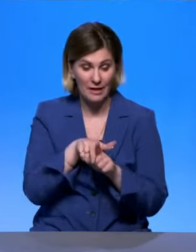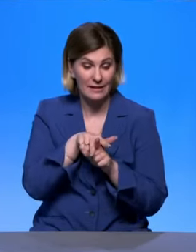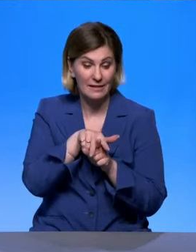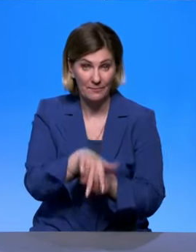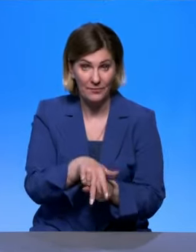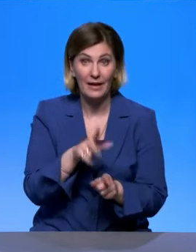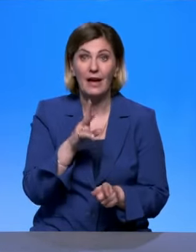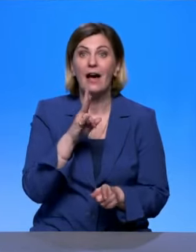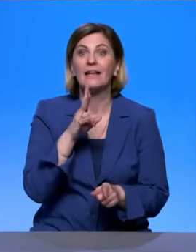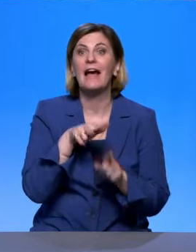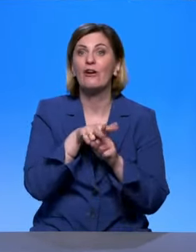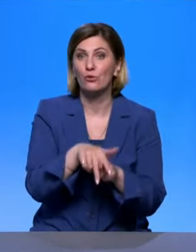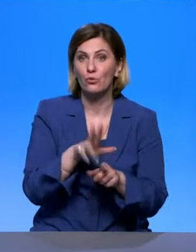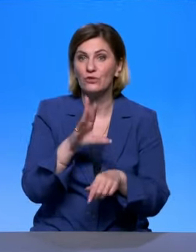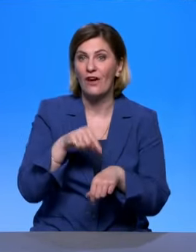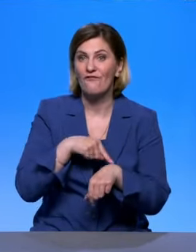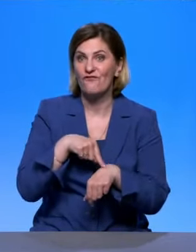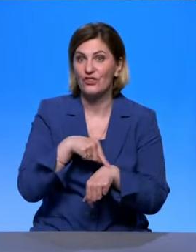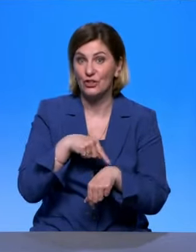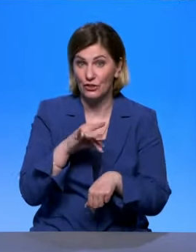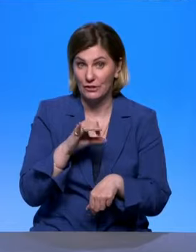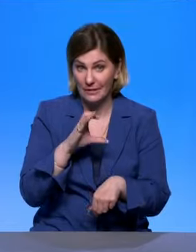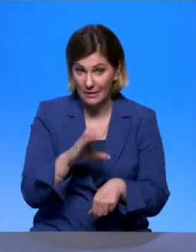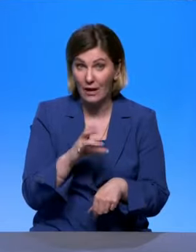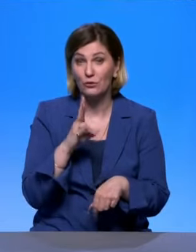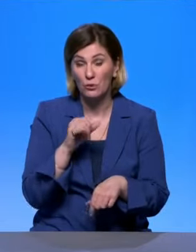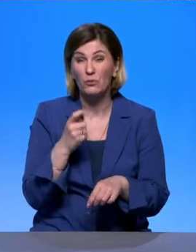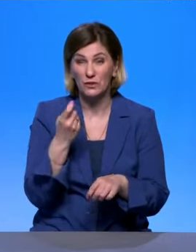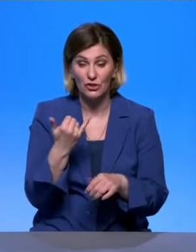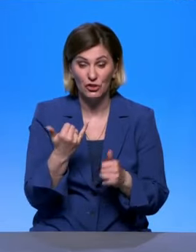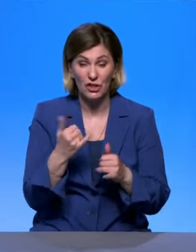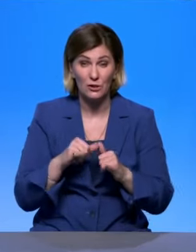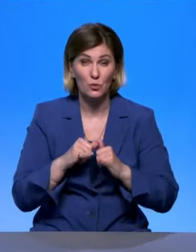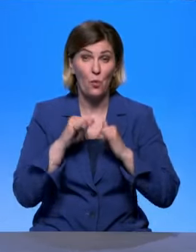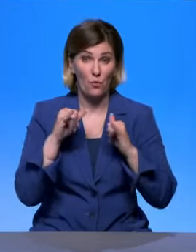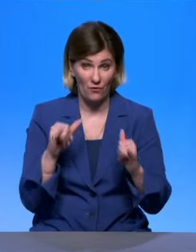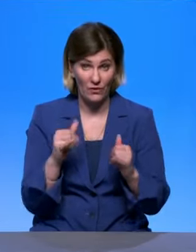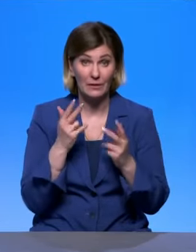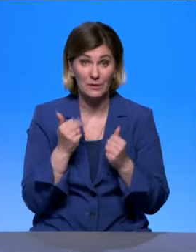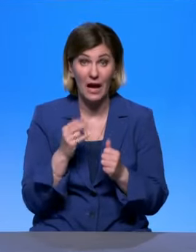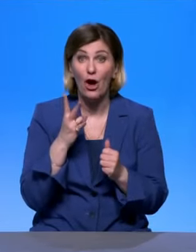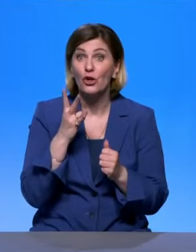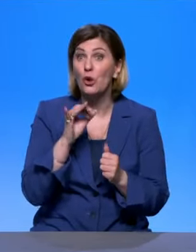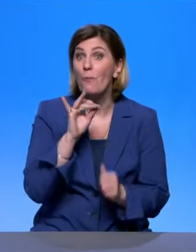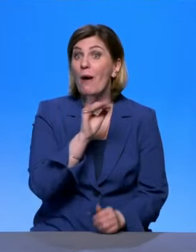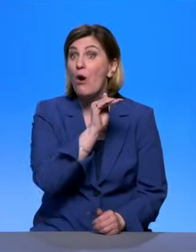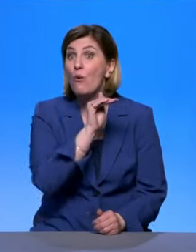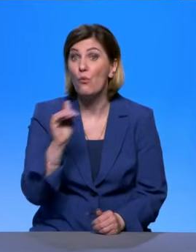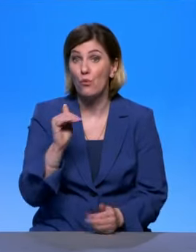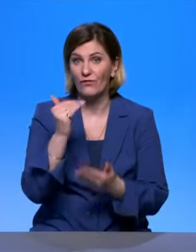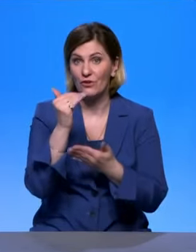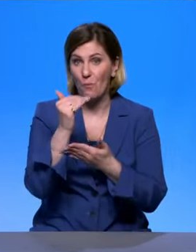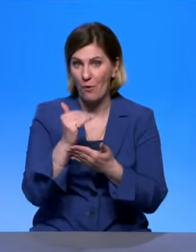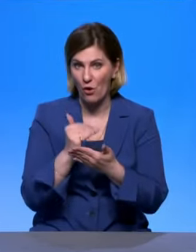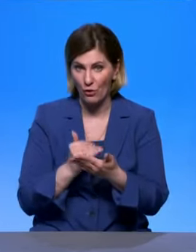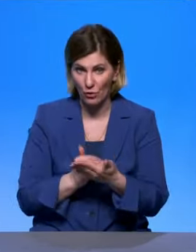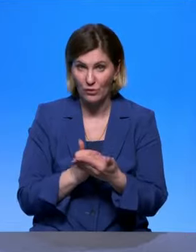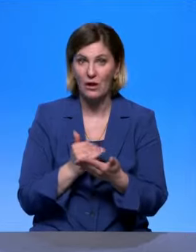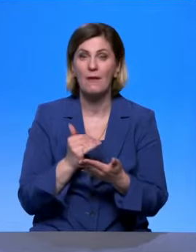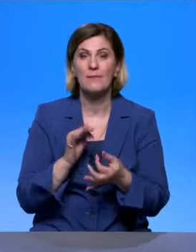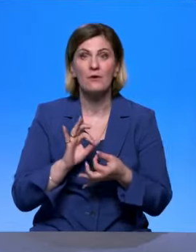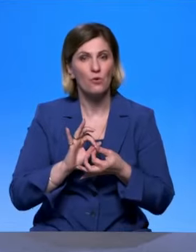правда, подросла за последние там 20 лет. Не сильно, но подросла. Вот. Но по уровню программы, программа существенно усложнилась.